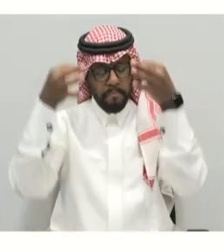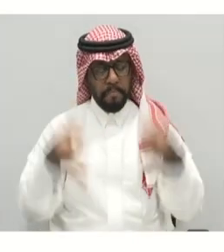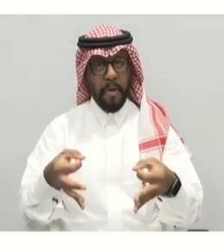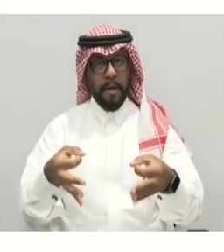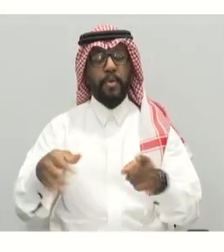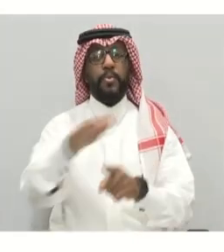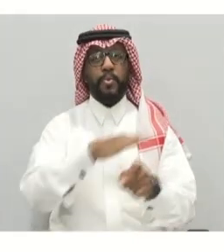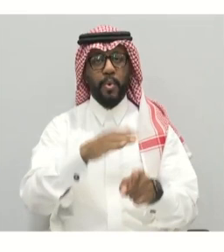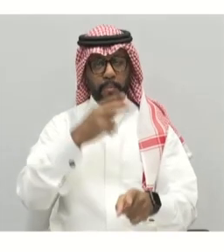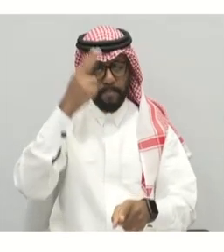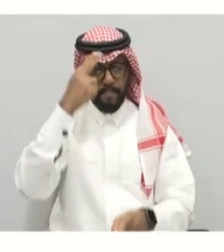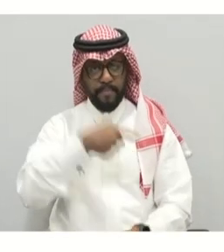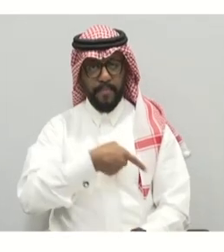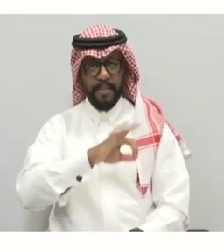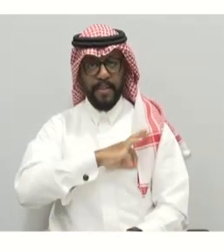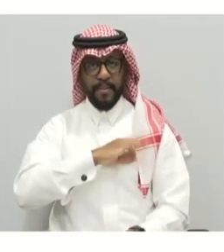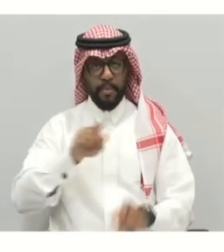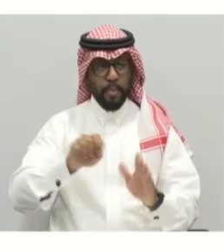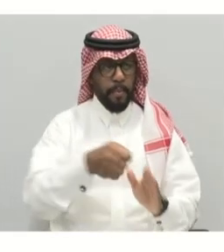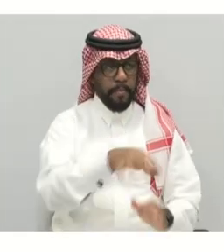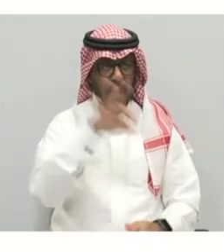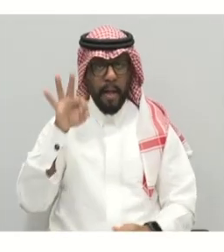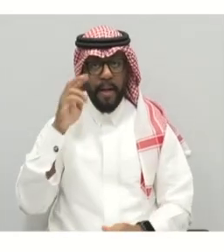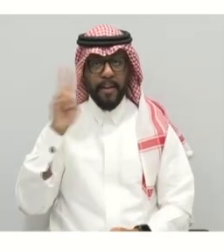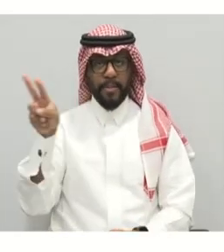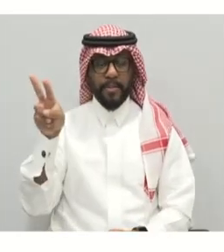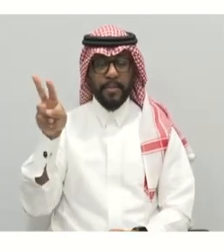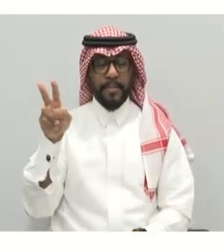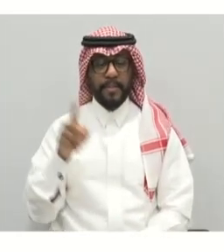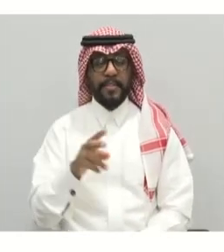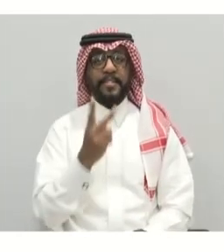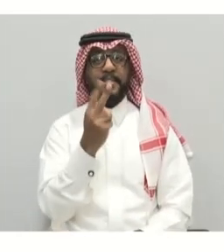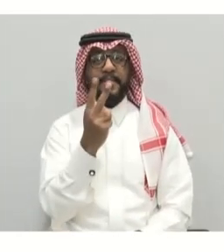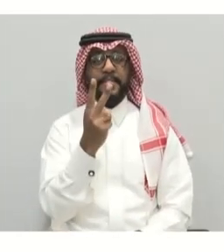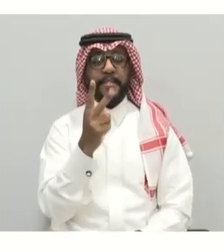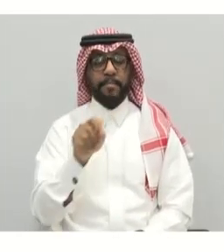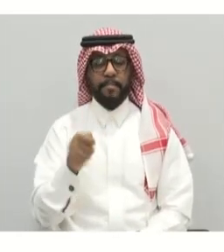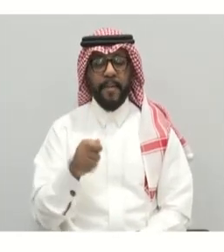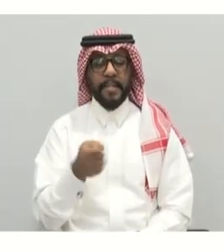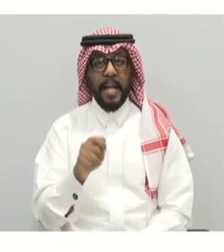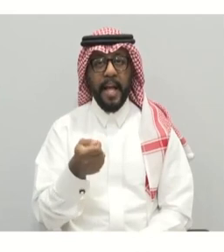لوطنه عوده من جديد المفاتيح المفتاح الثاني